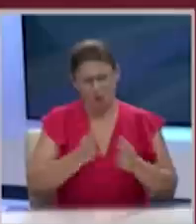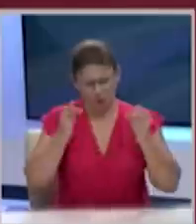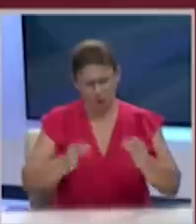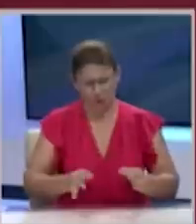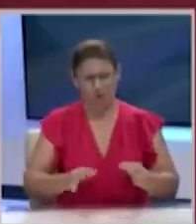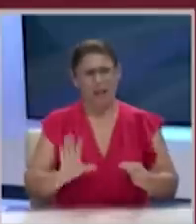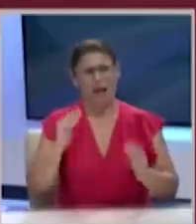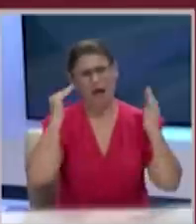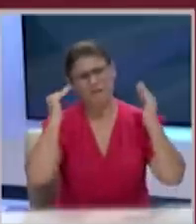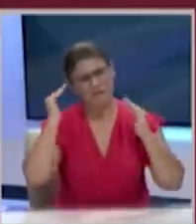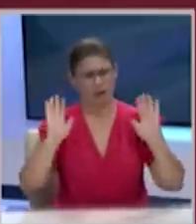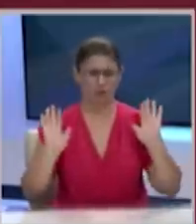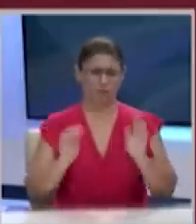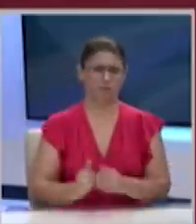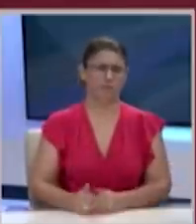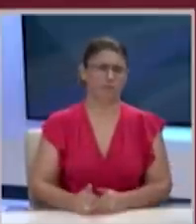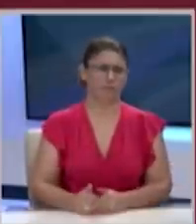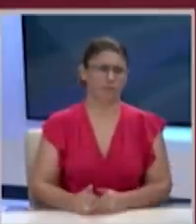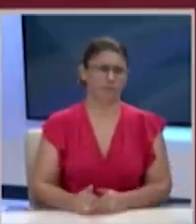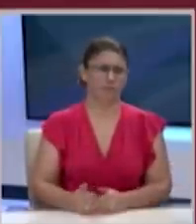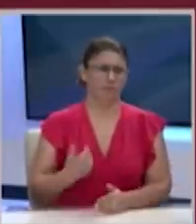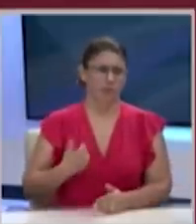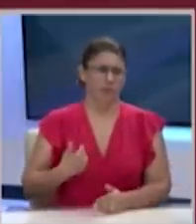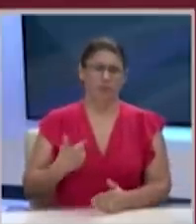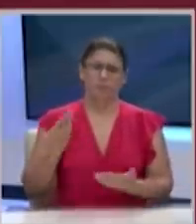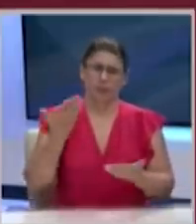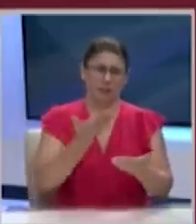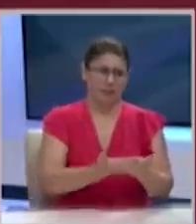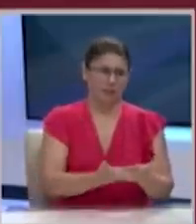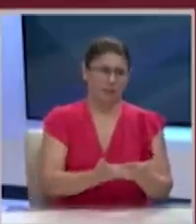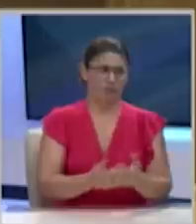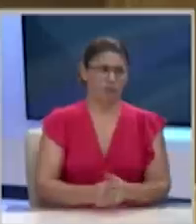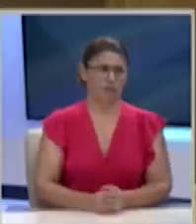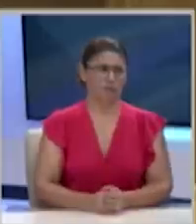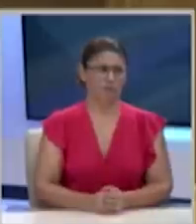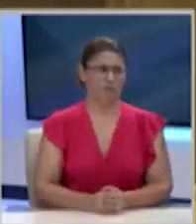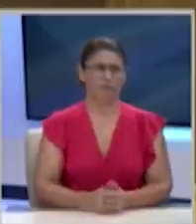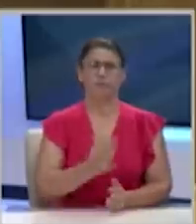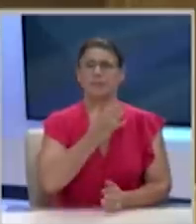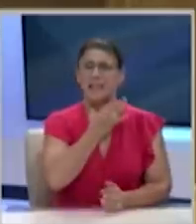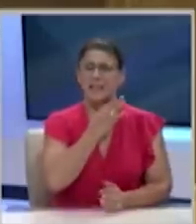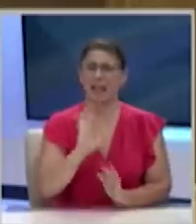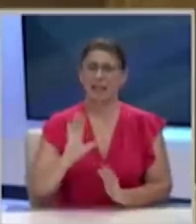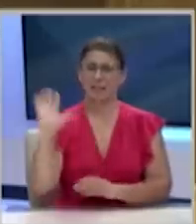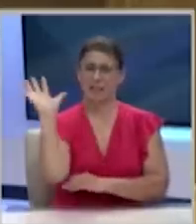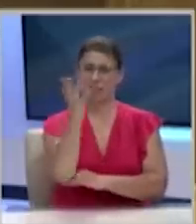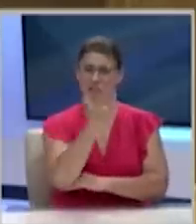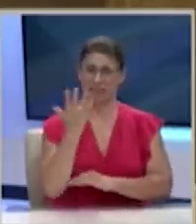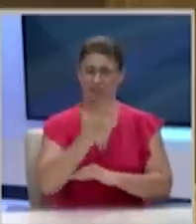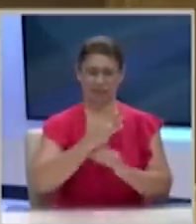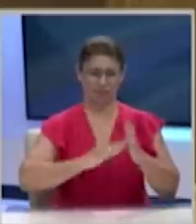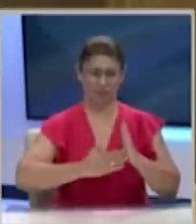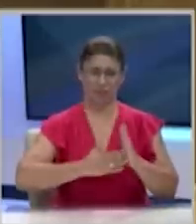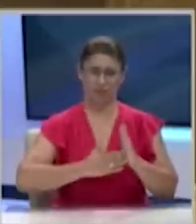αλλά αμφιβάλλω. Εμείς λοιπόν καταθέτουμε αυτές, τις έχουμε καταθέσει. Και για τις ανάγκες της δασικής υπηρεσίας να